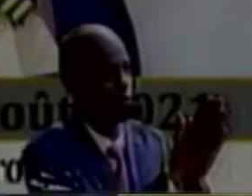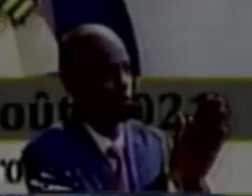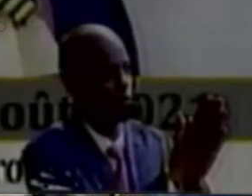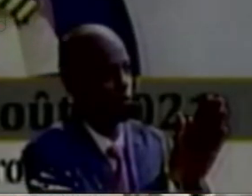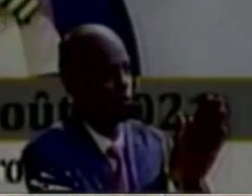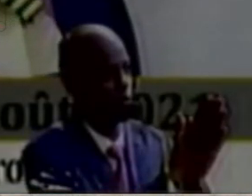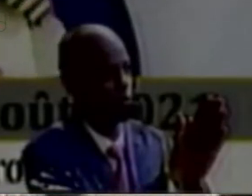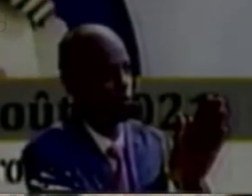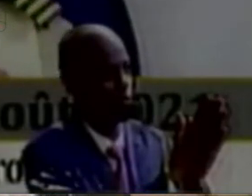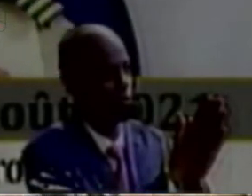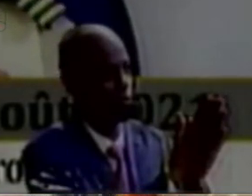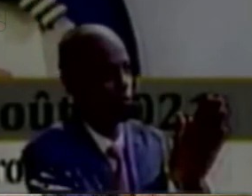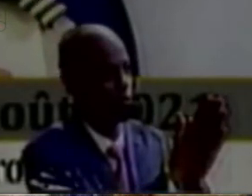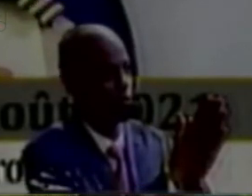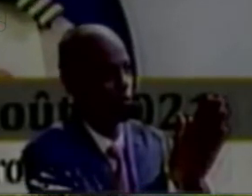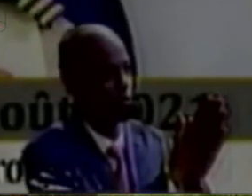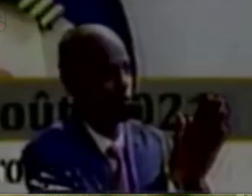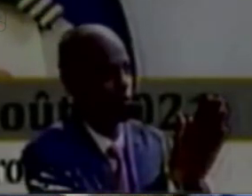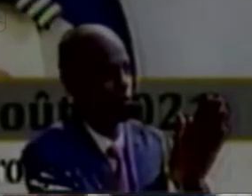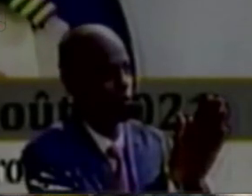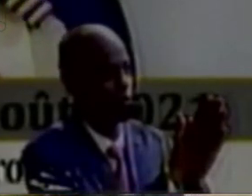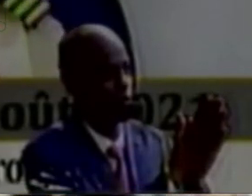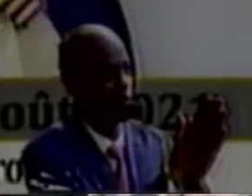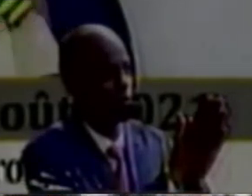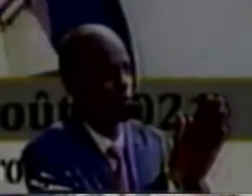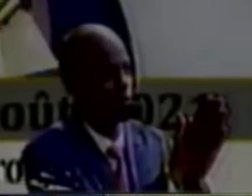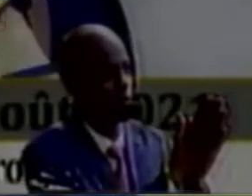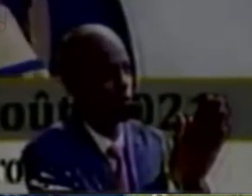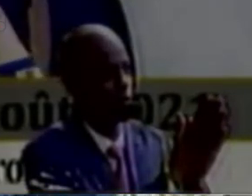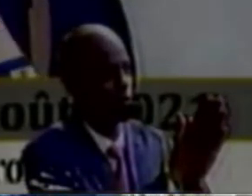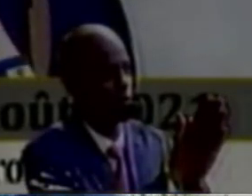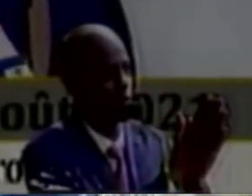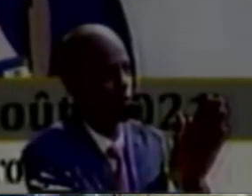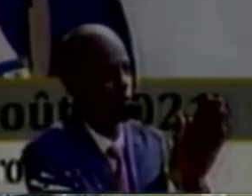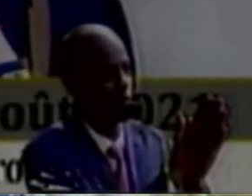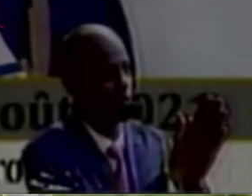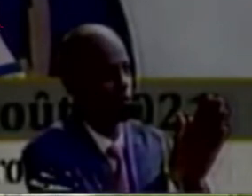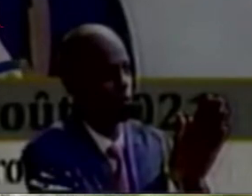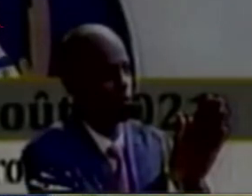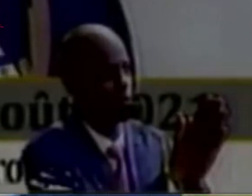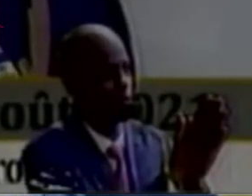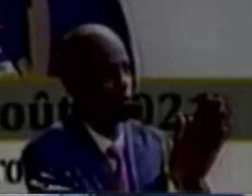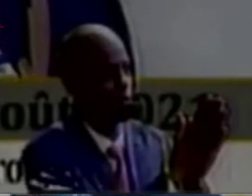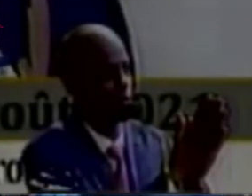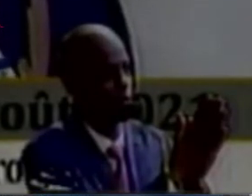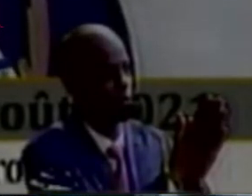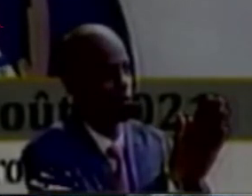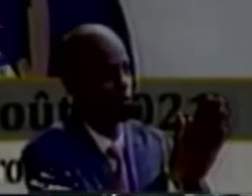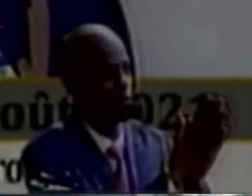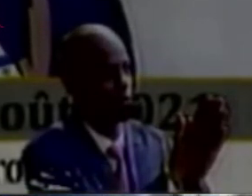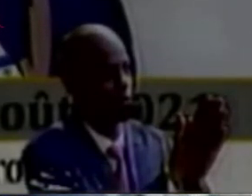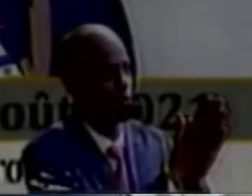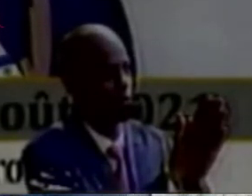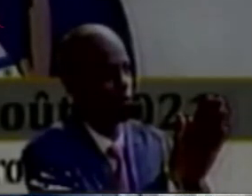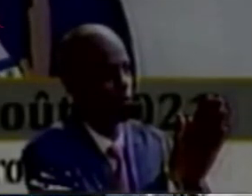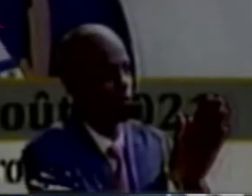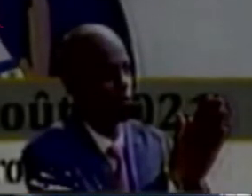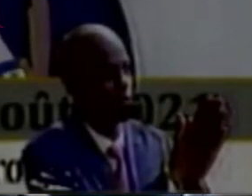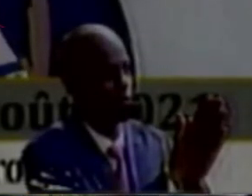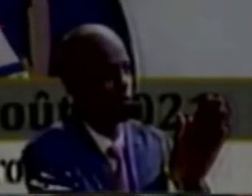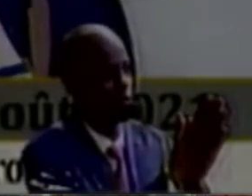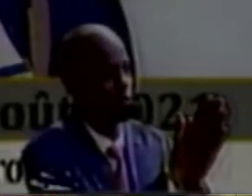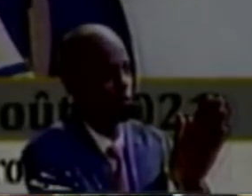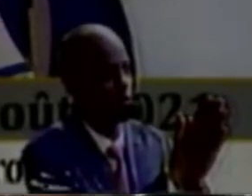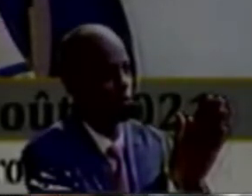pou kapab ba, faire coordination sous plan sécuritaire et yo là yo même tout pour faire suivi pour toute